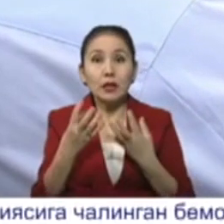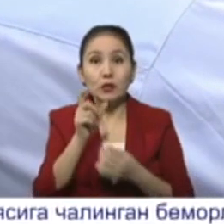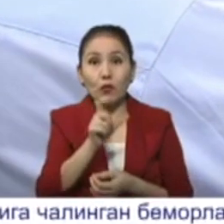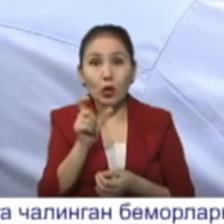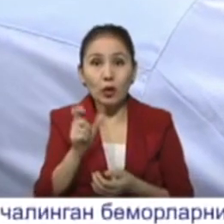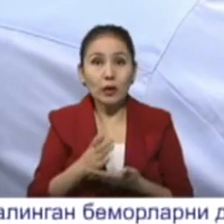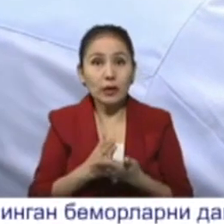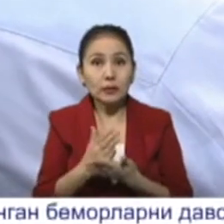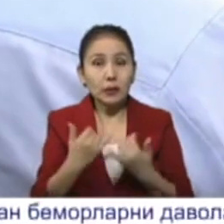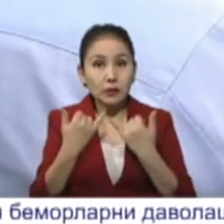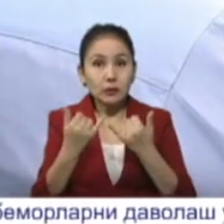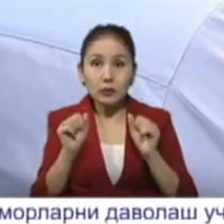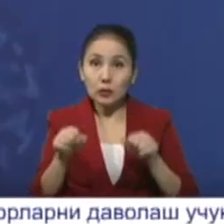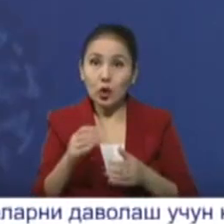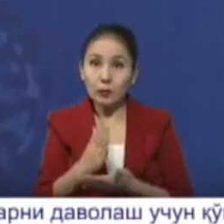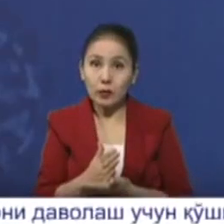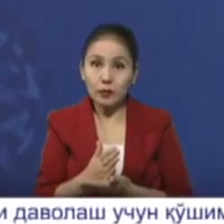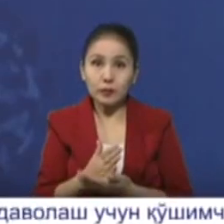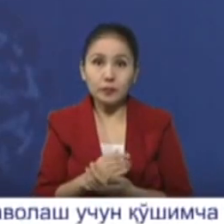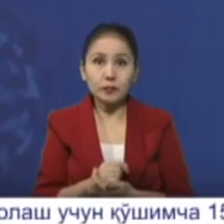yurtdoshimizga xizmat ko'rsatish imkoni bor?